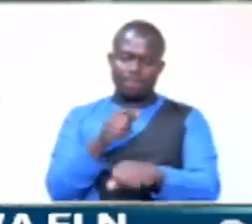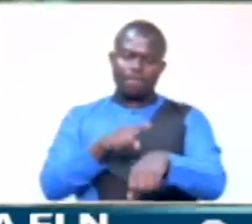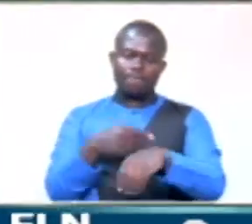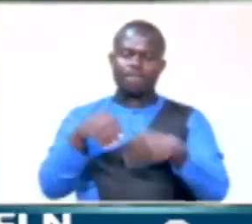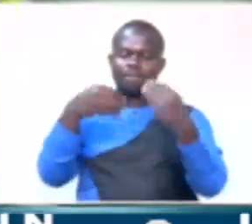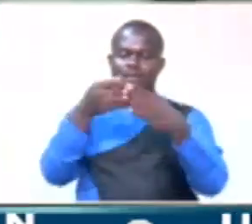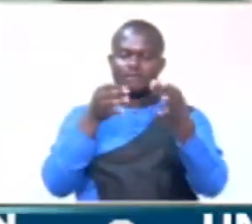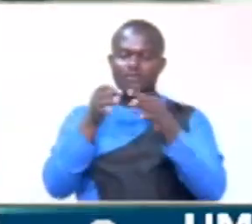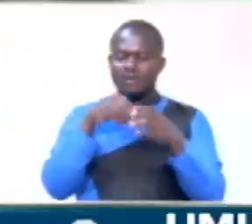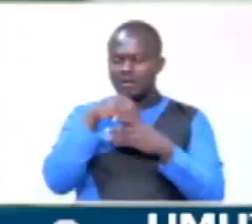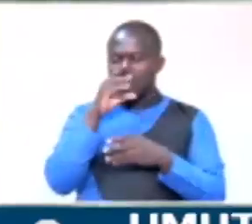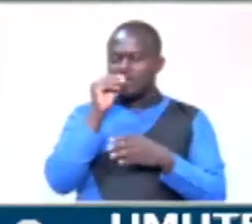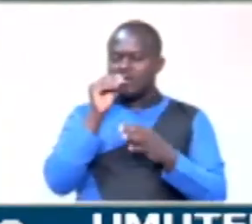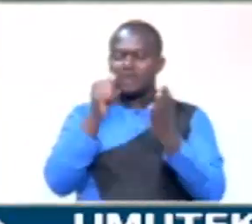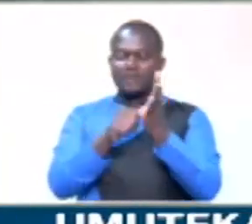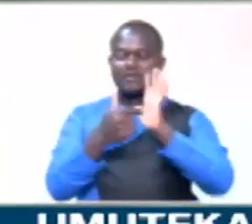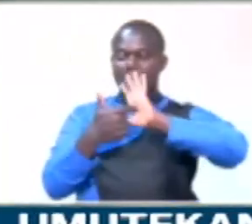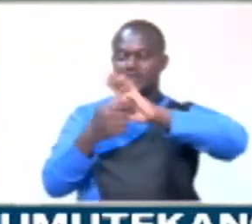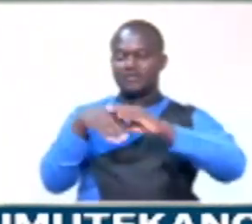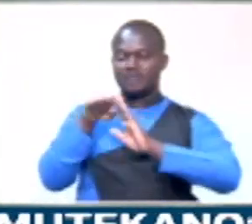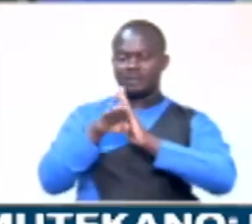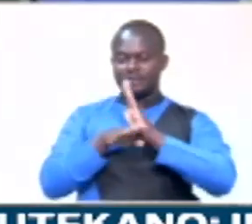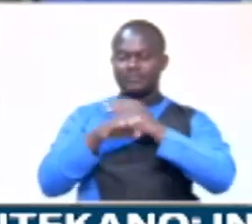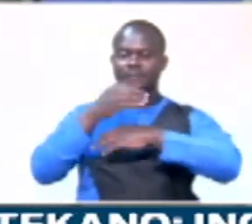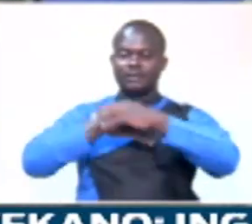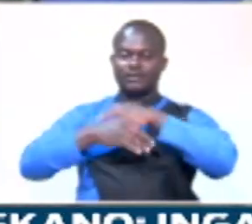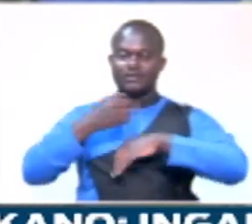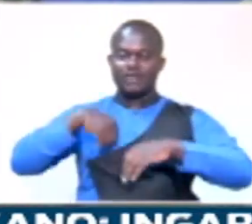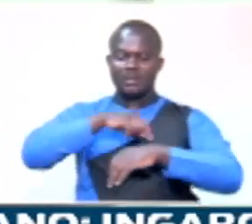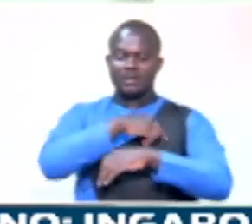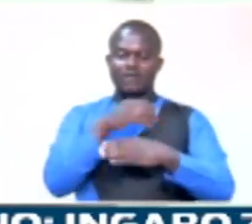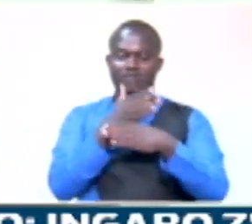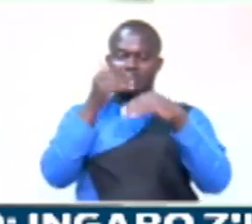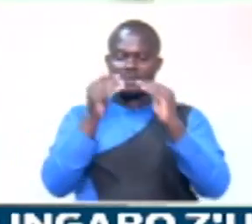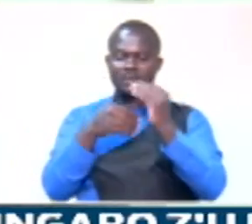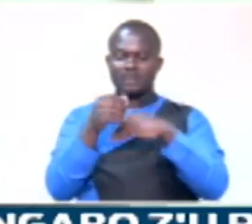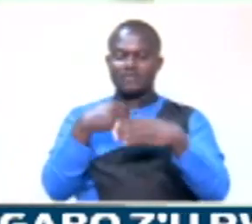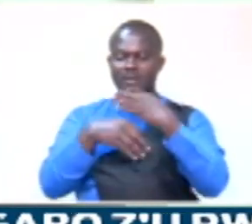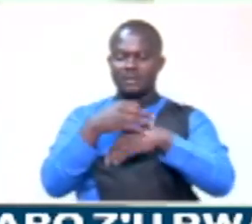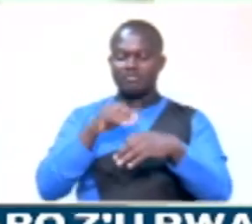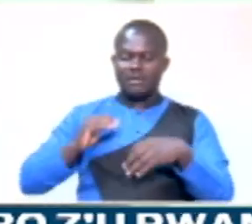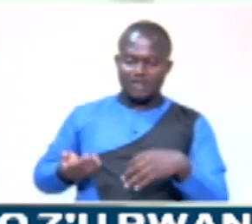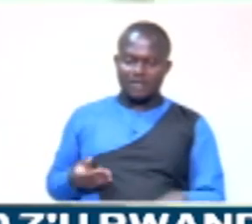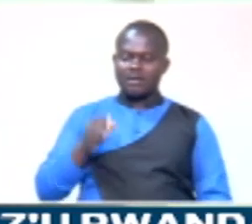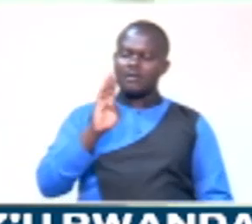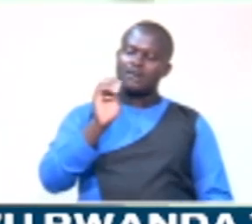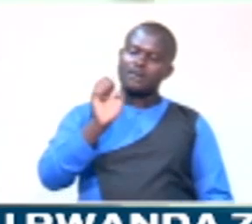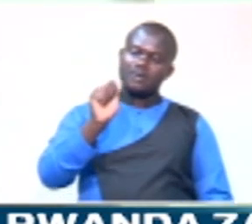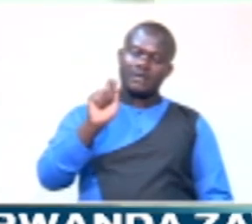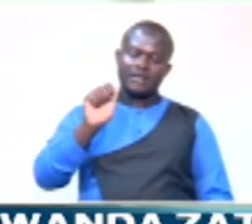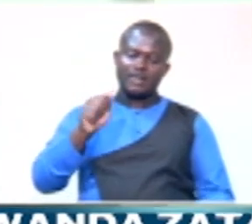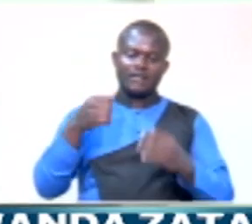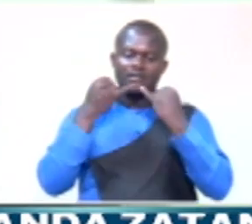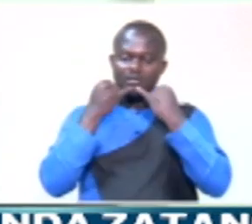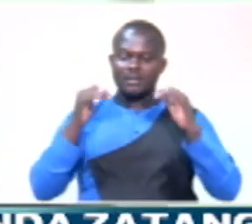yatangaga ibisobanuro mu magambo ku bibazo byagaragaye muri iyi gahunda y'urugandi wacu, Minisitiri w'Ubucuruzi n'Inganda Madame Beata Uwamariza Habyarimana